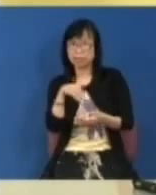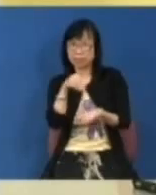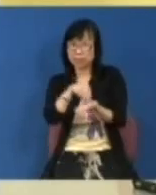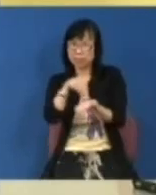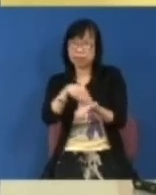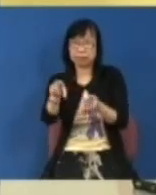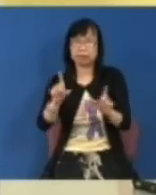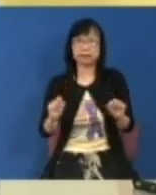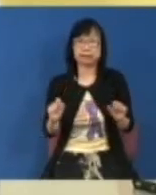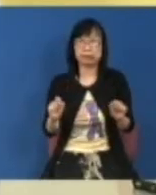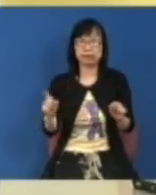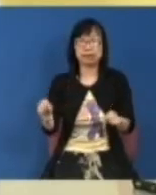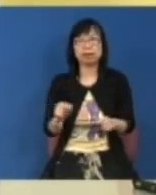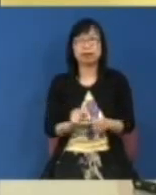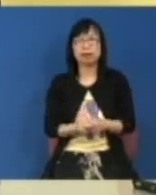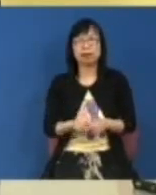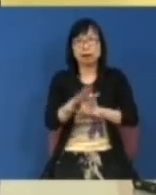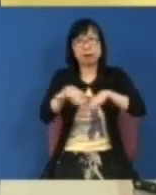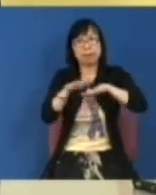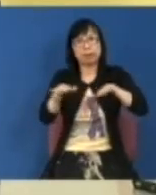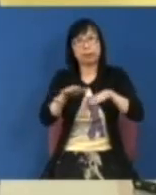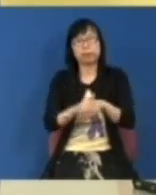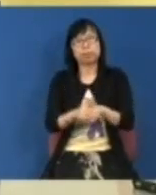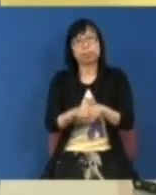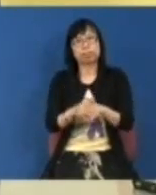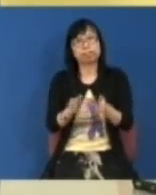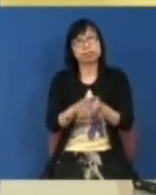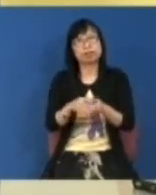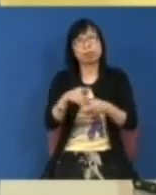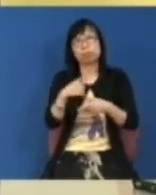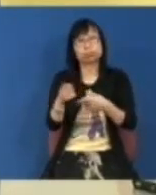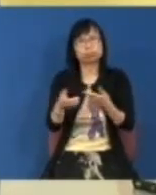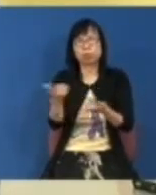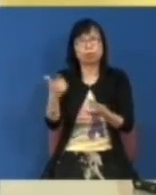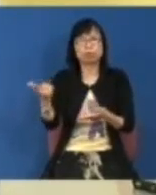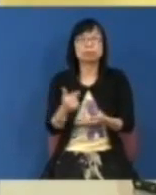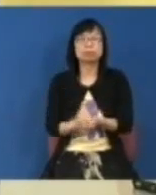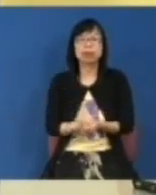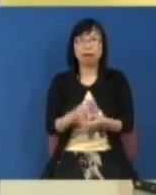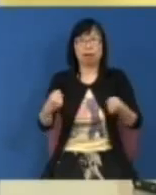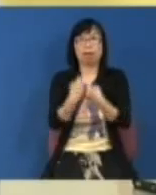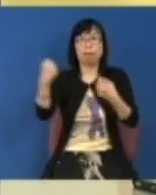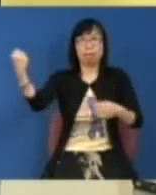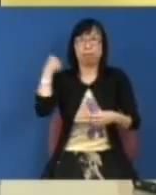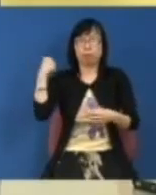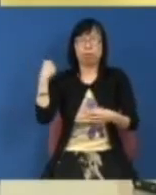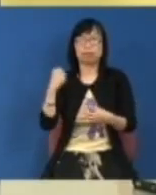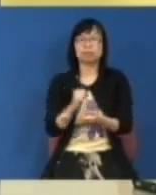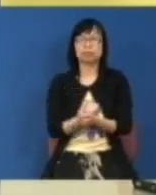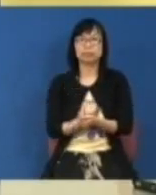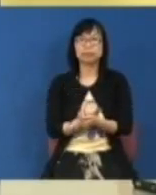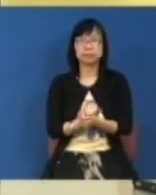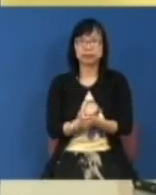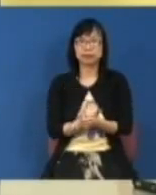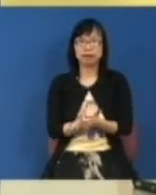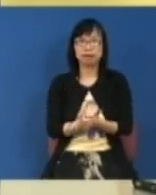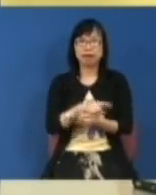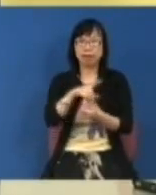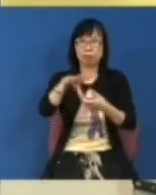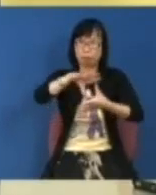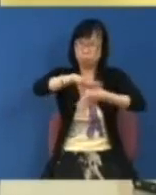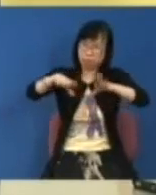一個比較一般而廣泛的定義啊。其實暴力，當然在不同的文化、